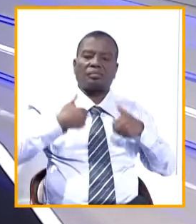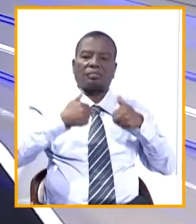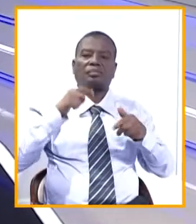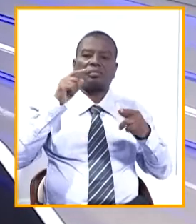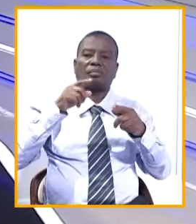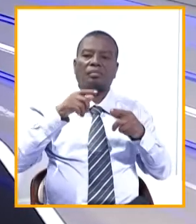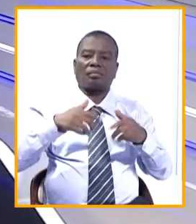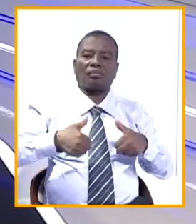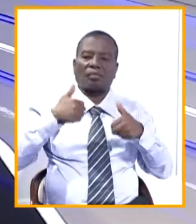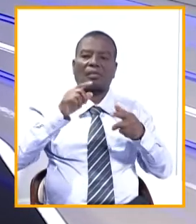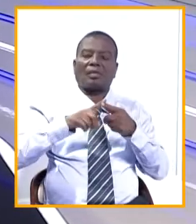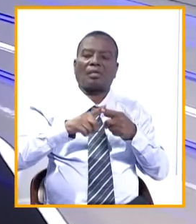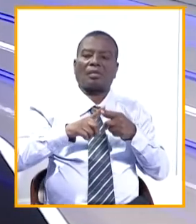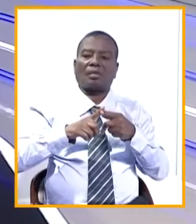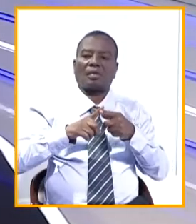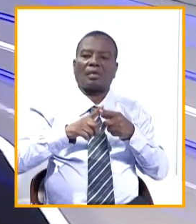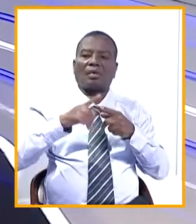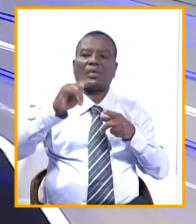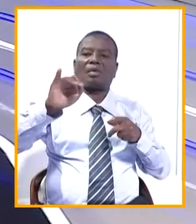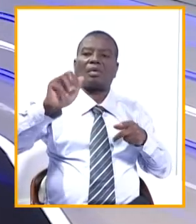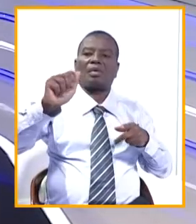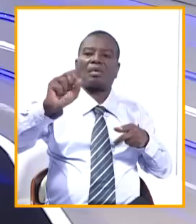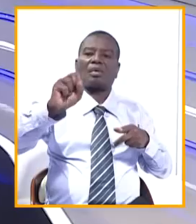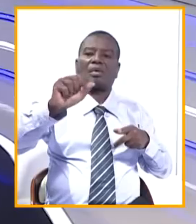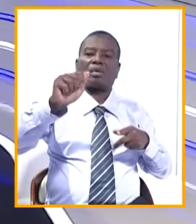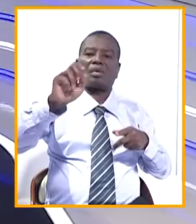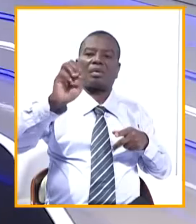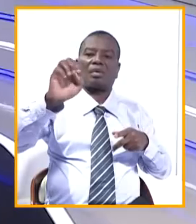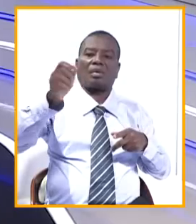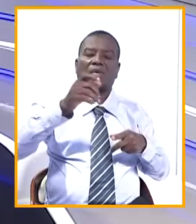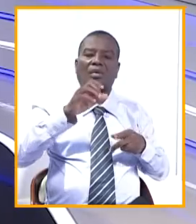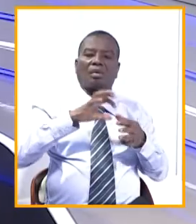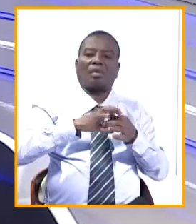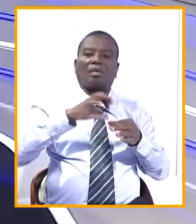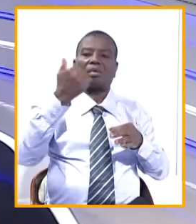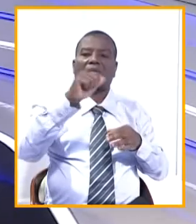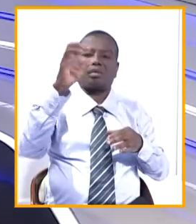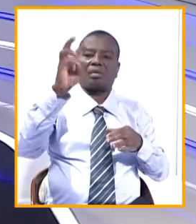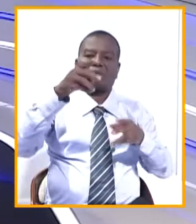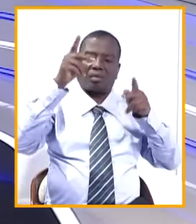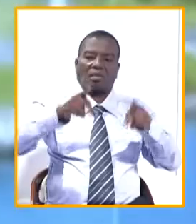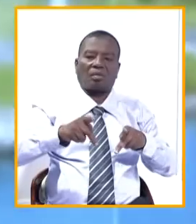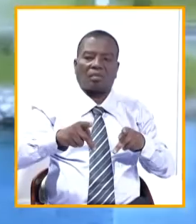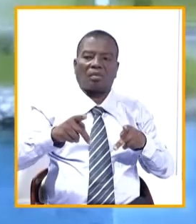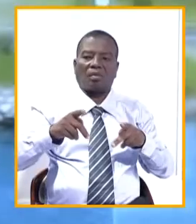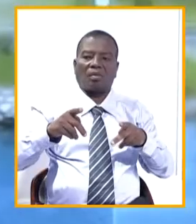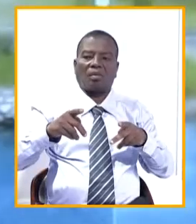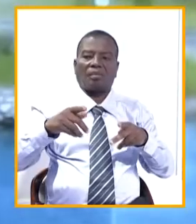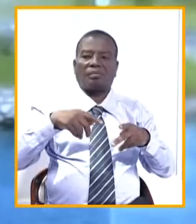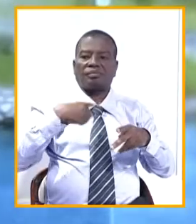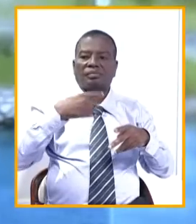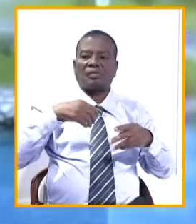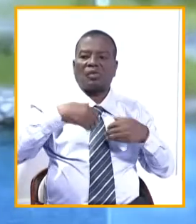noter la guérison à Tiassalé, dans la région sud du pays, de 16 personnes atteintes de la lèpre. Tiassalé qui